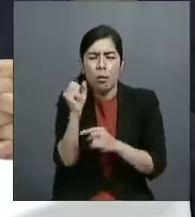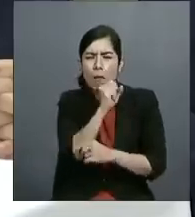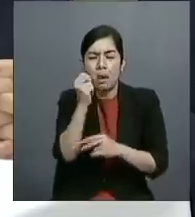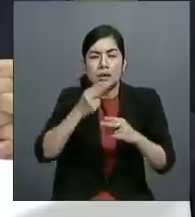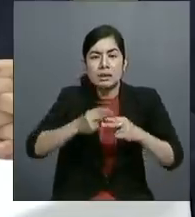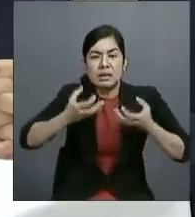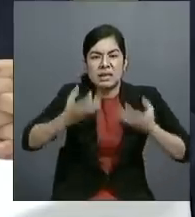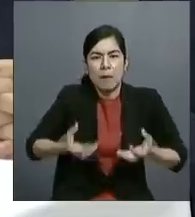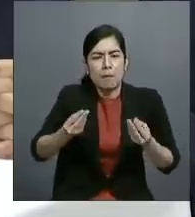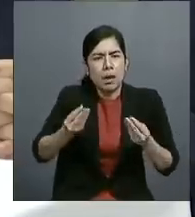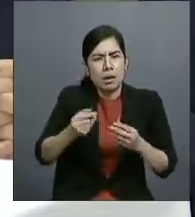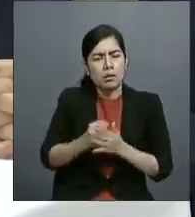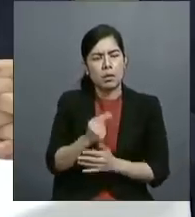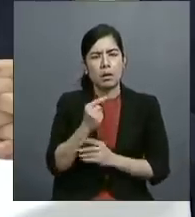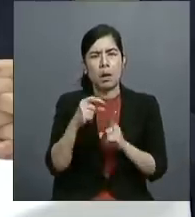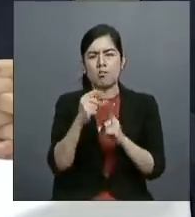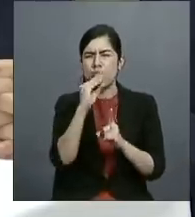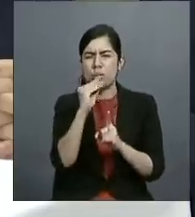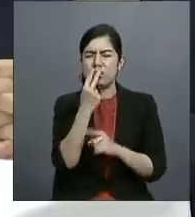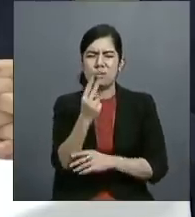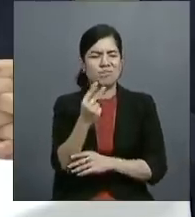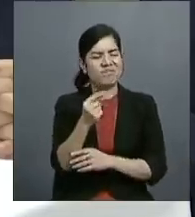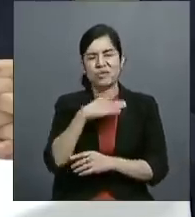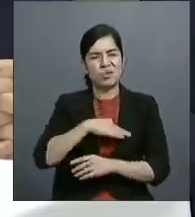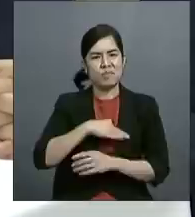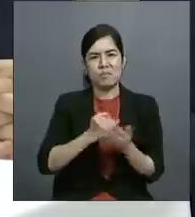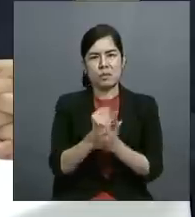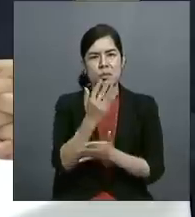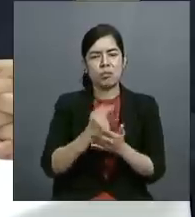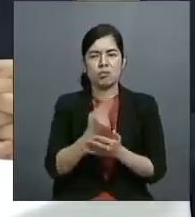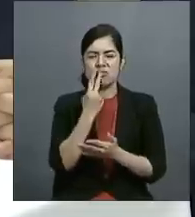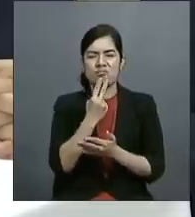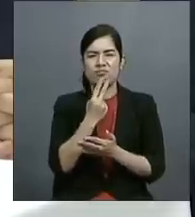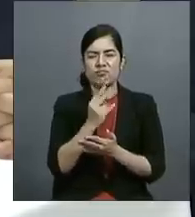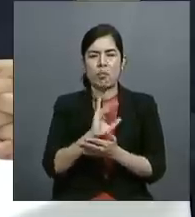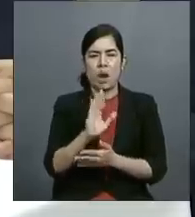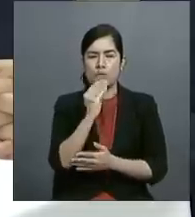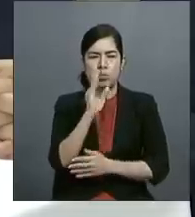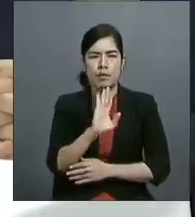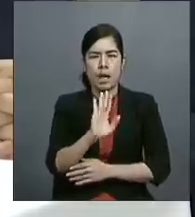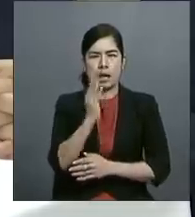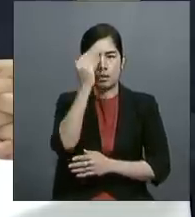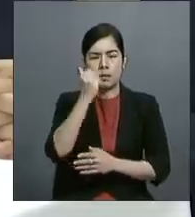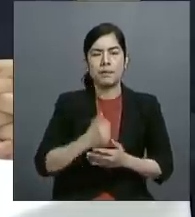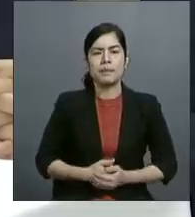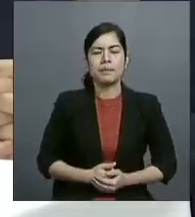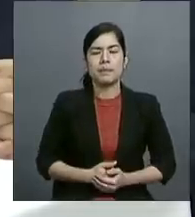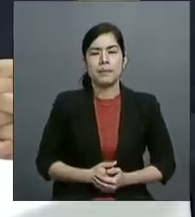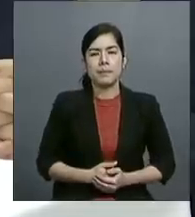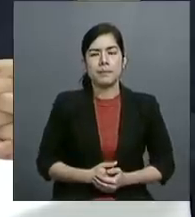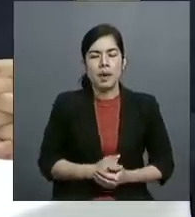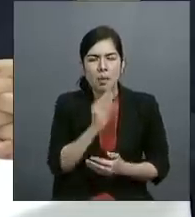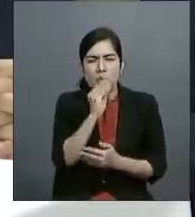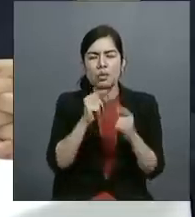ที่จริงๆแล้วมันพูดอย่างนี้ไม่ได้เลยนะผบ.ทบ.เนี่ยคือการพูดอย่